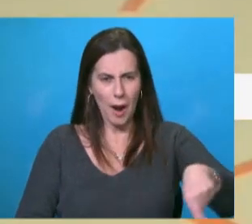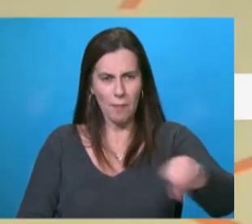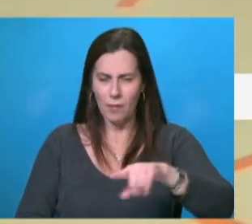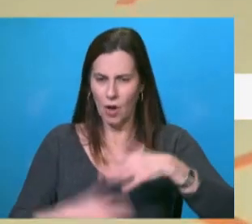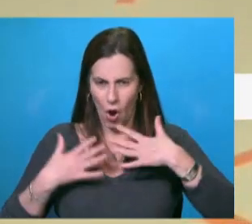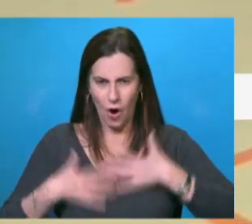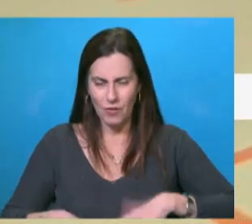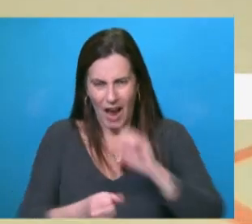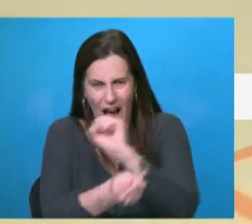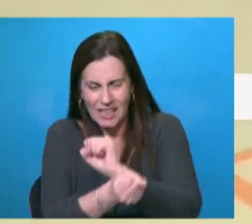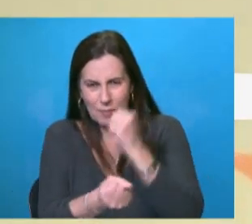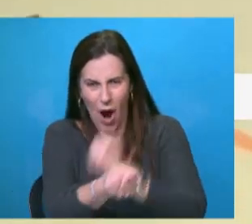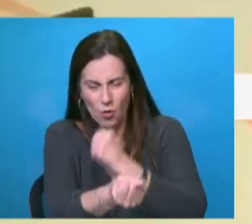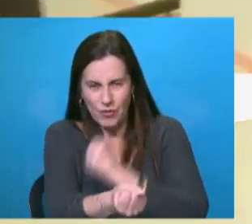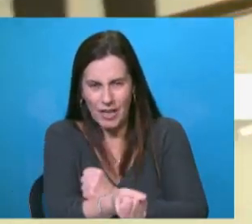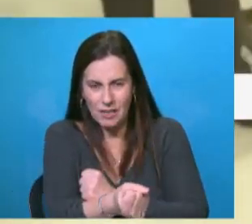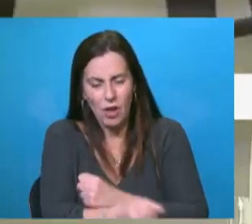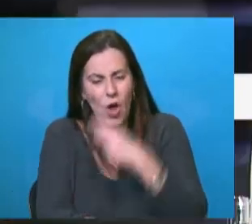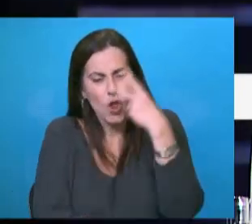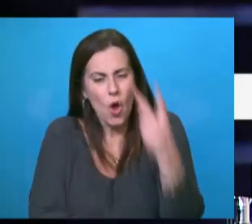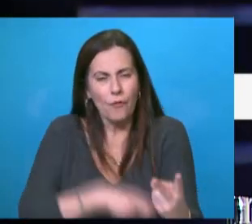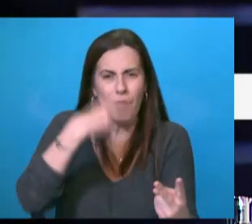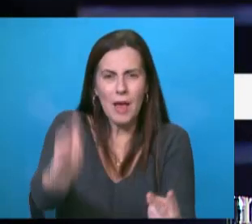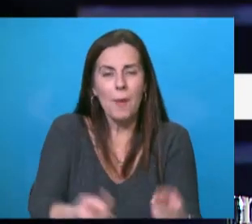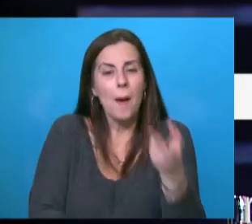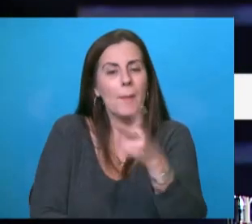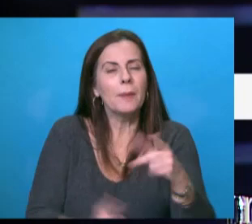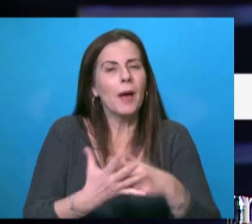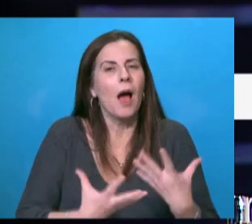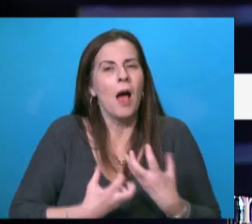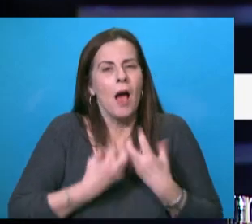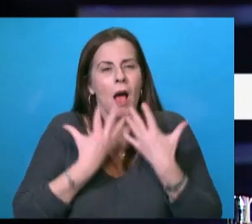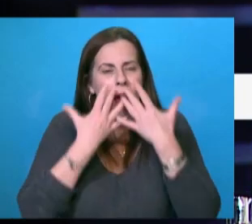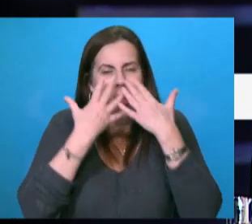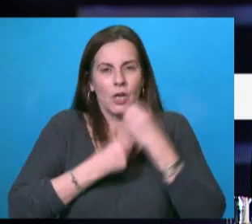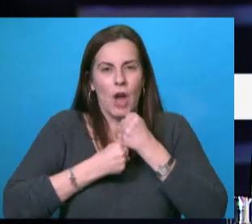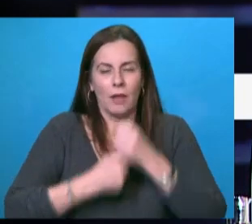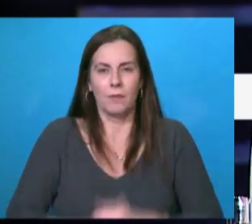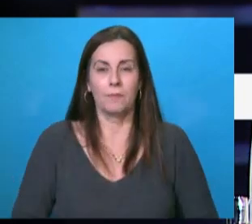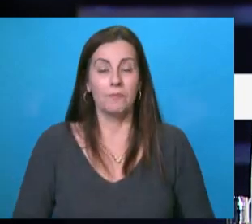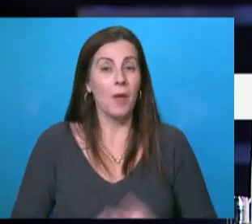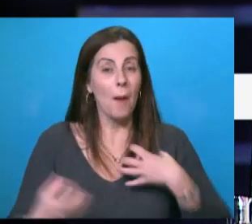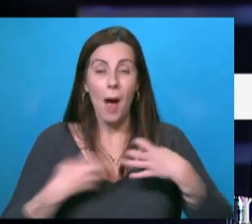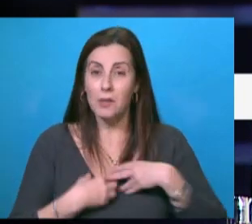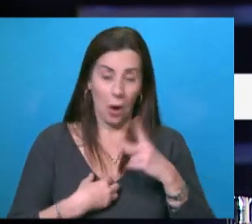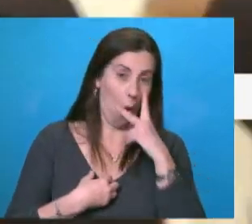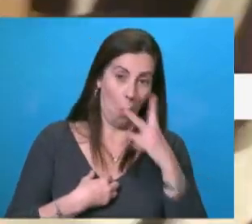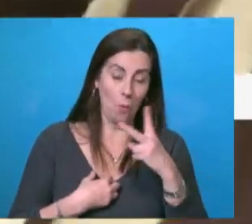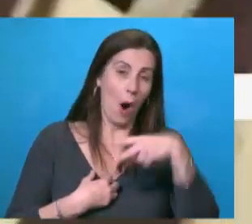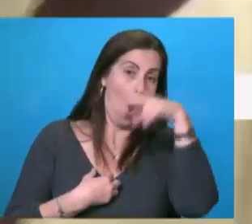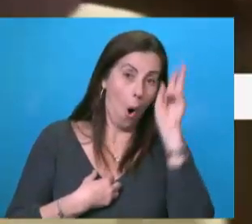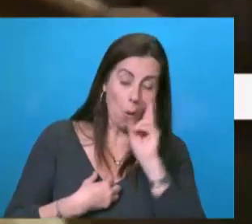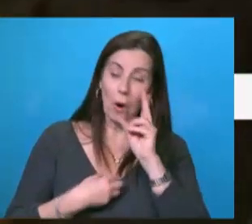אסירים באושוויץ, נופלים ומתים מהעשן שאופף את הבמה. ב-2019 בהצגה צפו ההורים